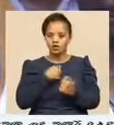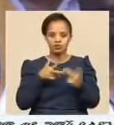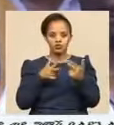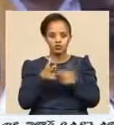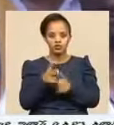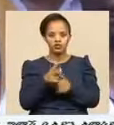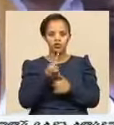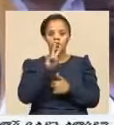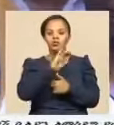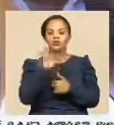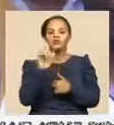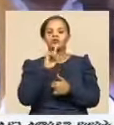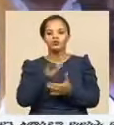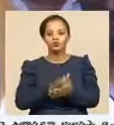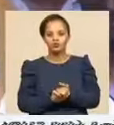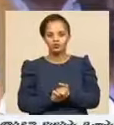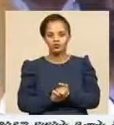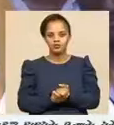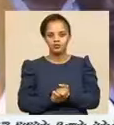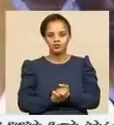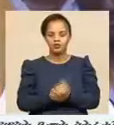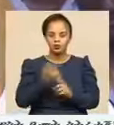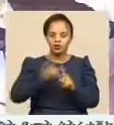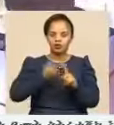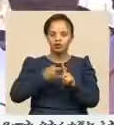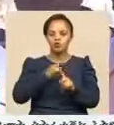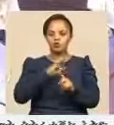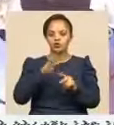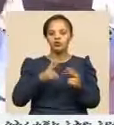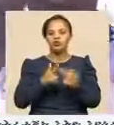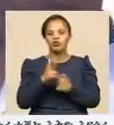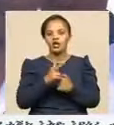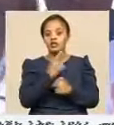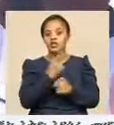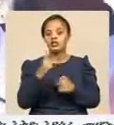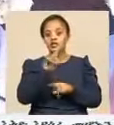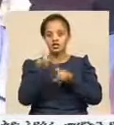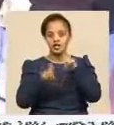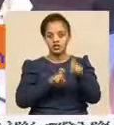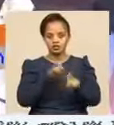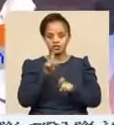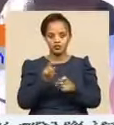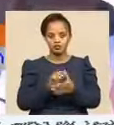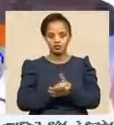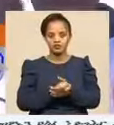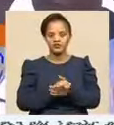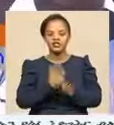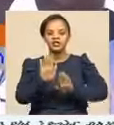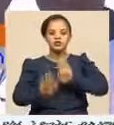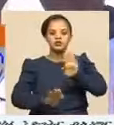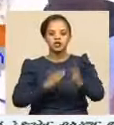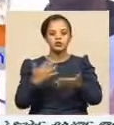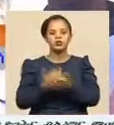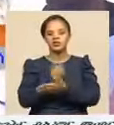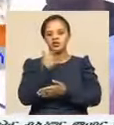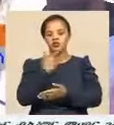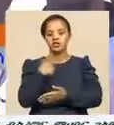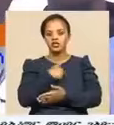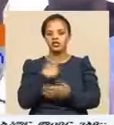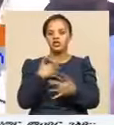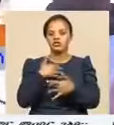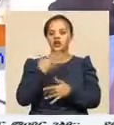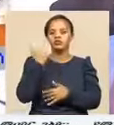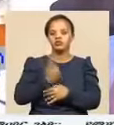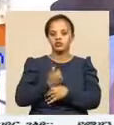የሚቆረጠው 200 ብር ነው በየወሩ። አንዳንድ ለምሳሌ ጥያቄ እንትን የሚጠይቁትን እርምጃ ይወሰዳል ተብሎ ሲያስፈራሩ